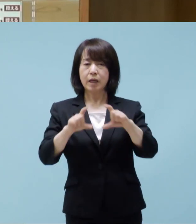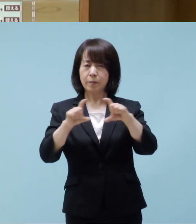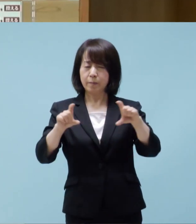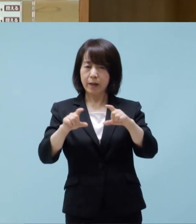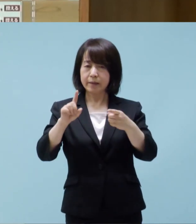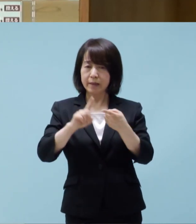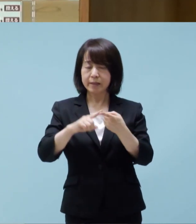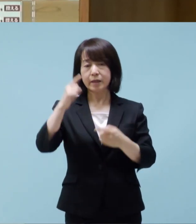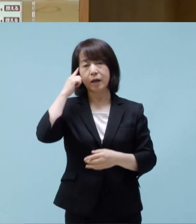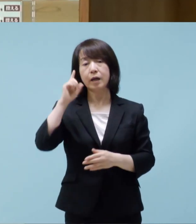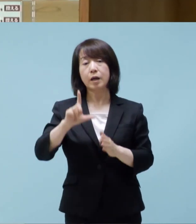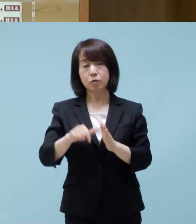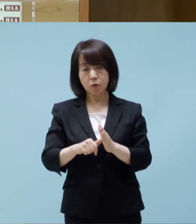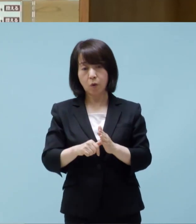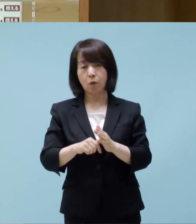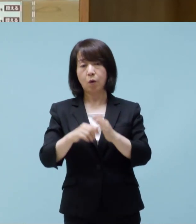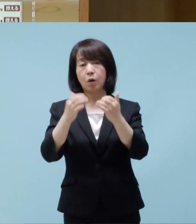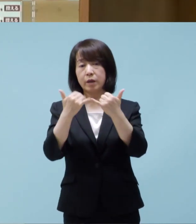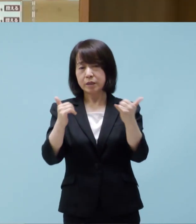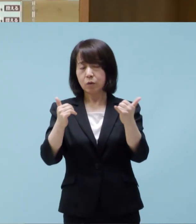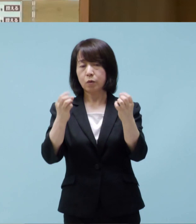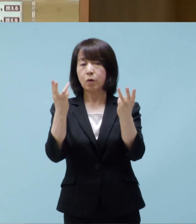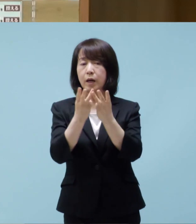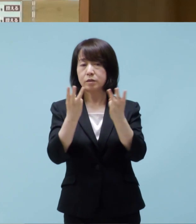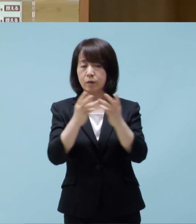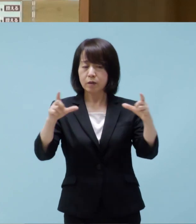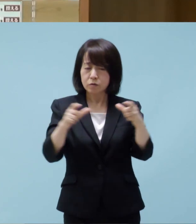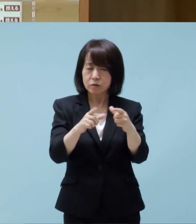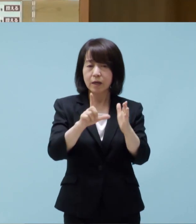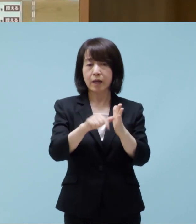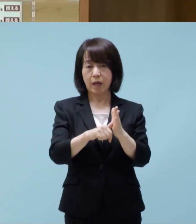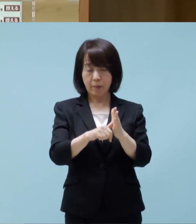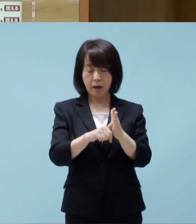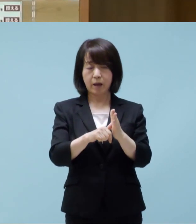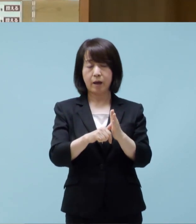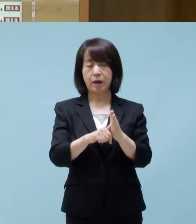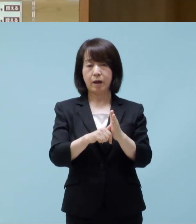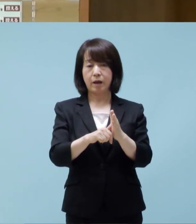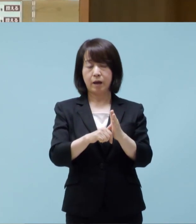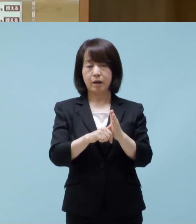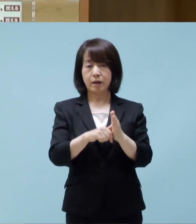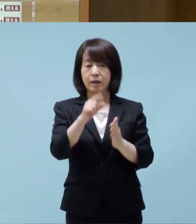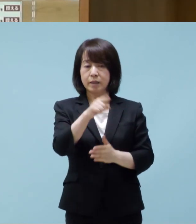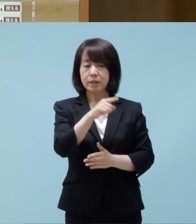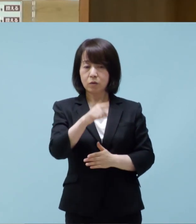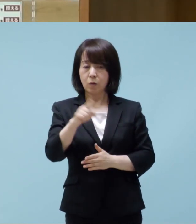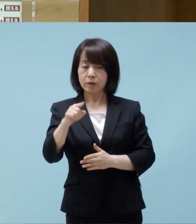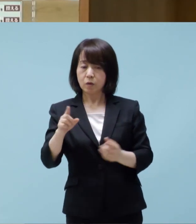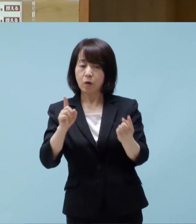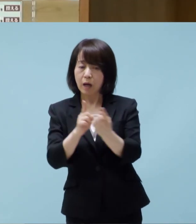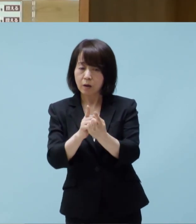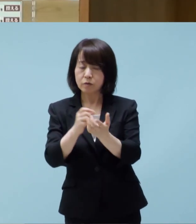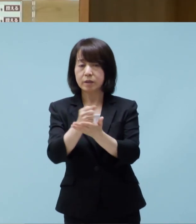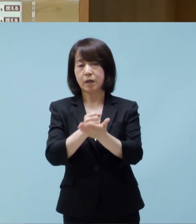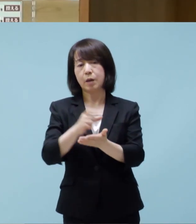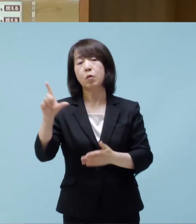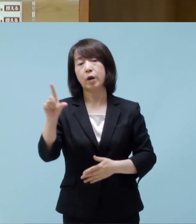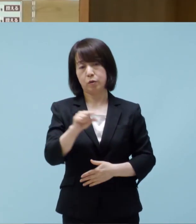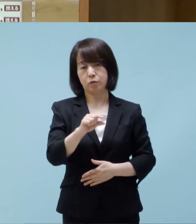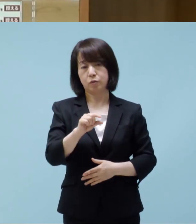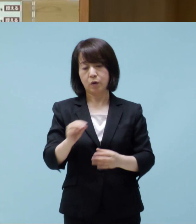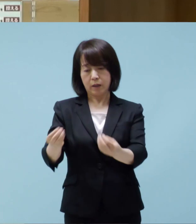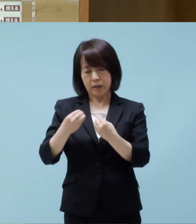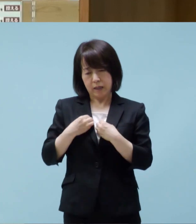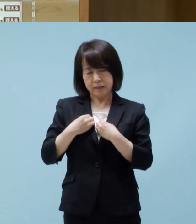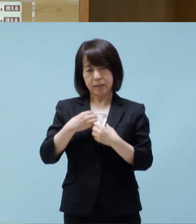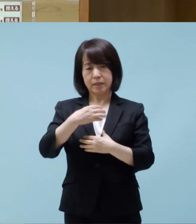少ないほどですね、人と人との接触、まあ、それが低減されるわけですから、感染リスクが下がるということがあ